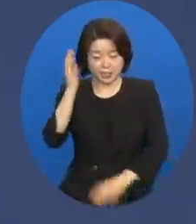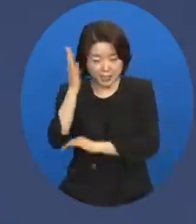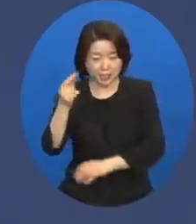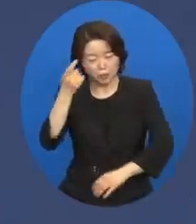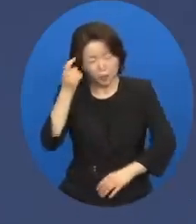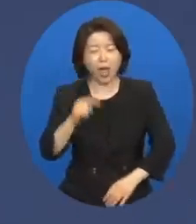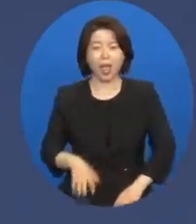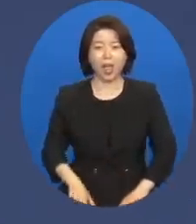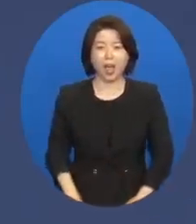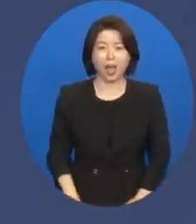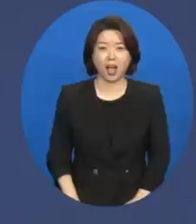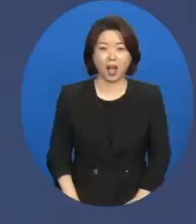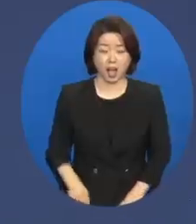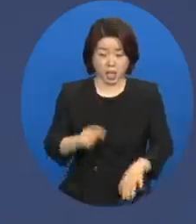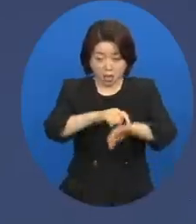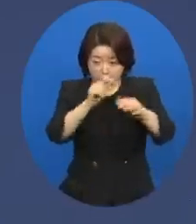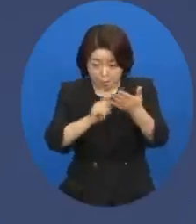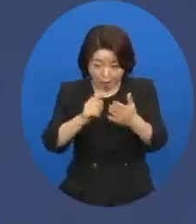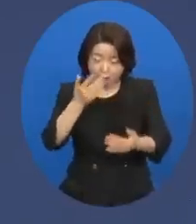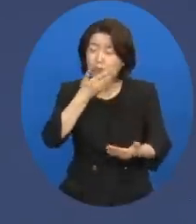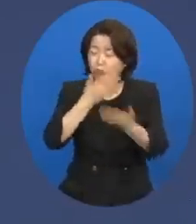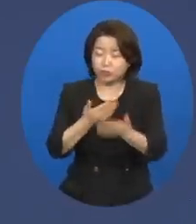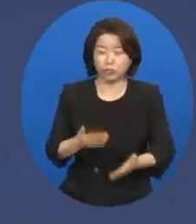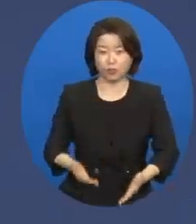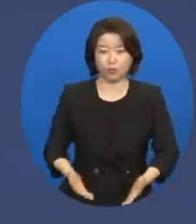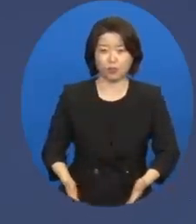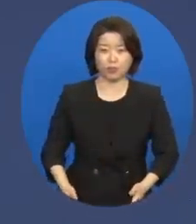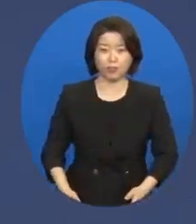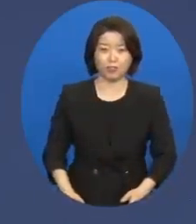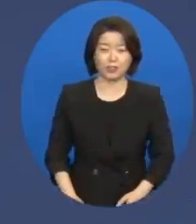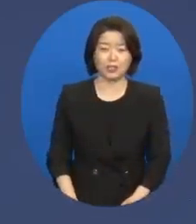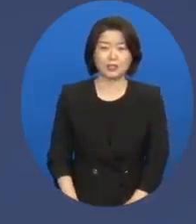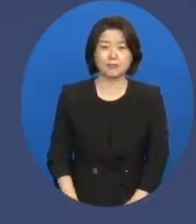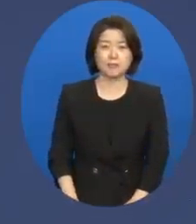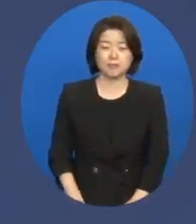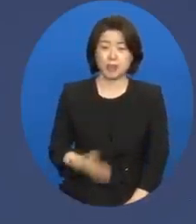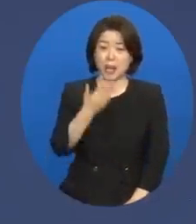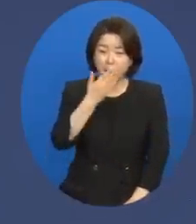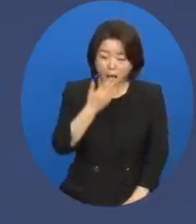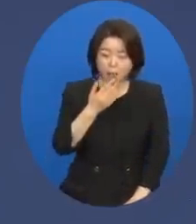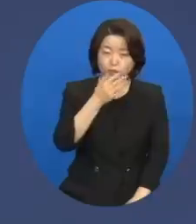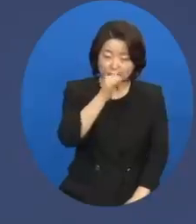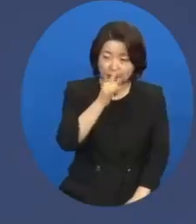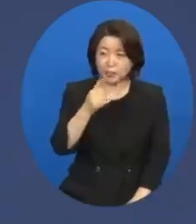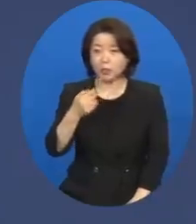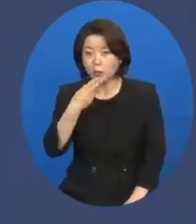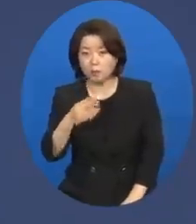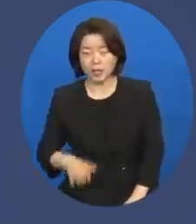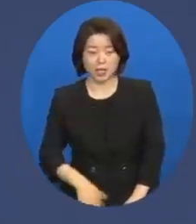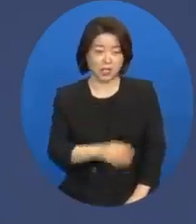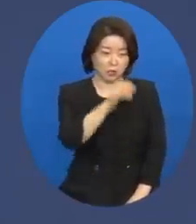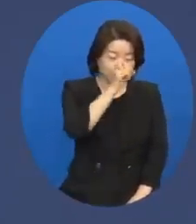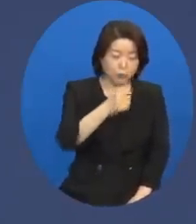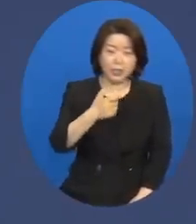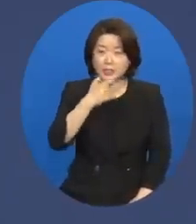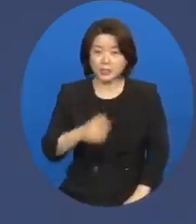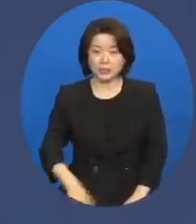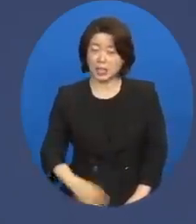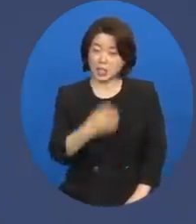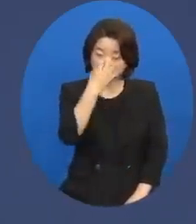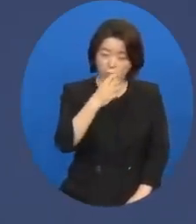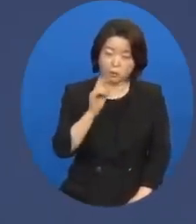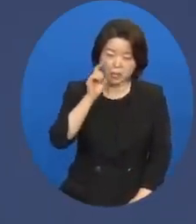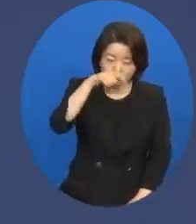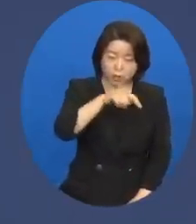하느냐. 마음이 중요하다 이 얘기를 하는 거예요. 어? 할 수 있다 없다 싫다 좋다 교만하다 열등하다 이거